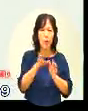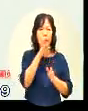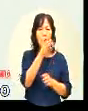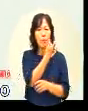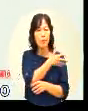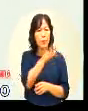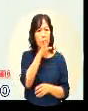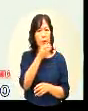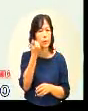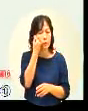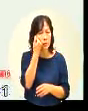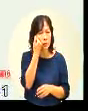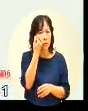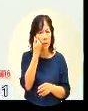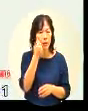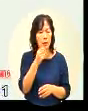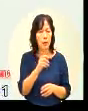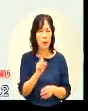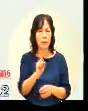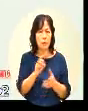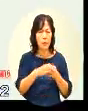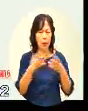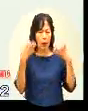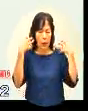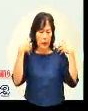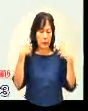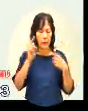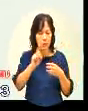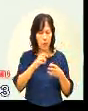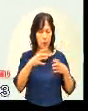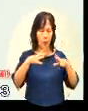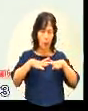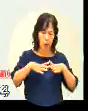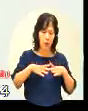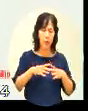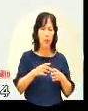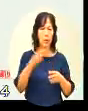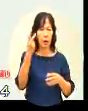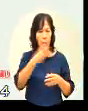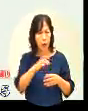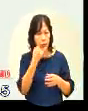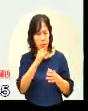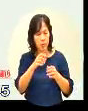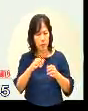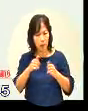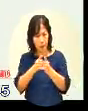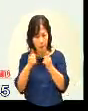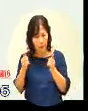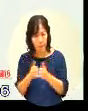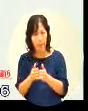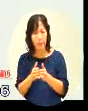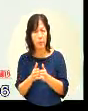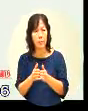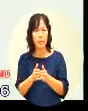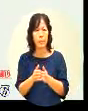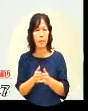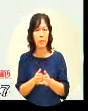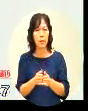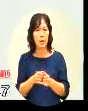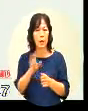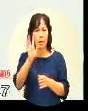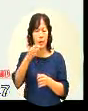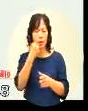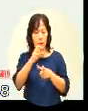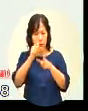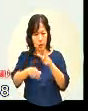一个身负一个很大责任的一个官员也好，或者是一个民间的一个